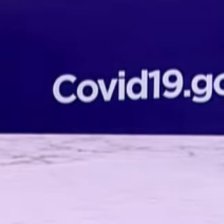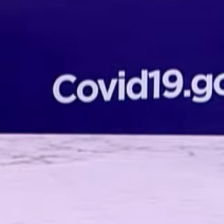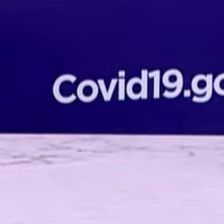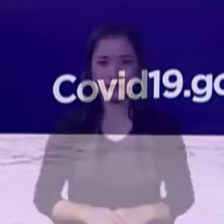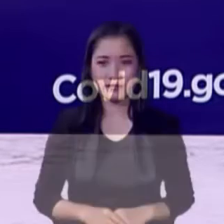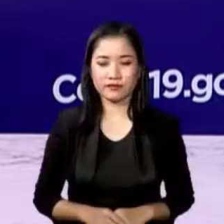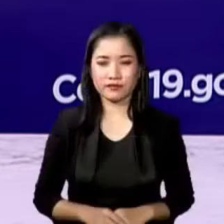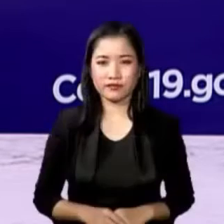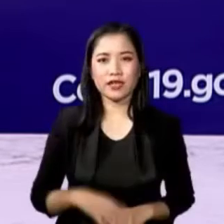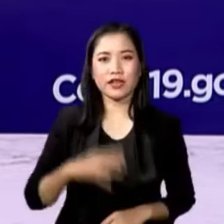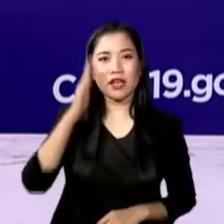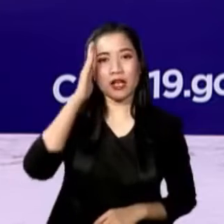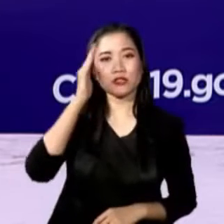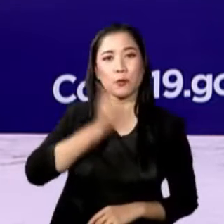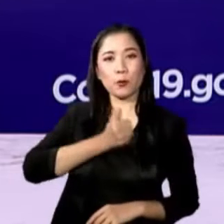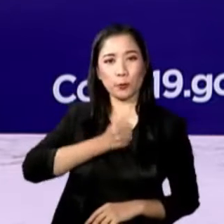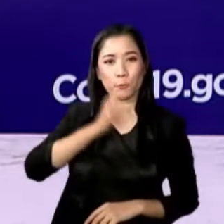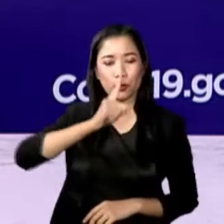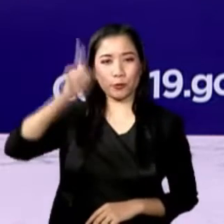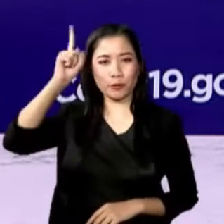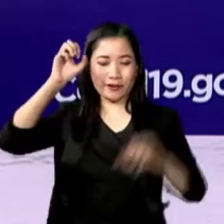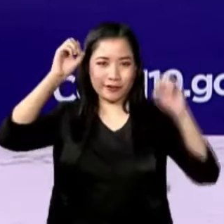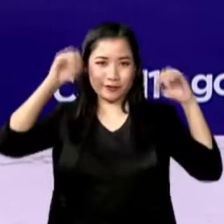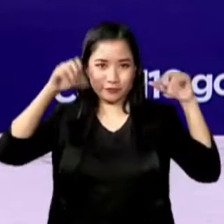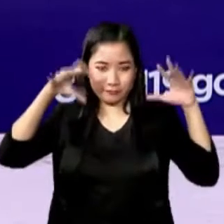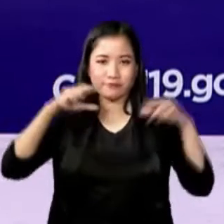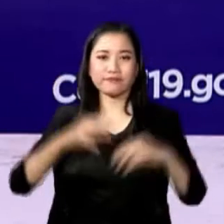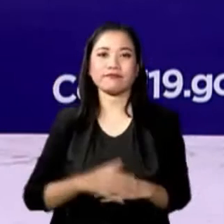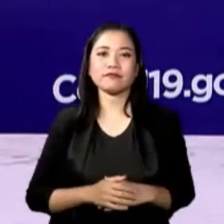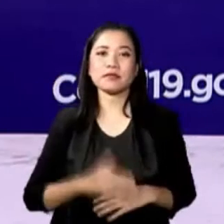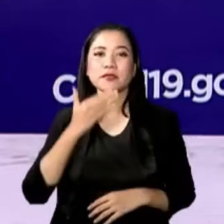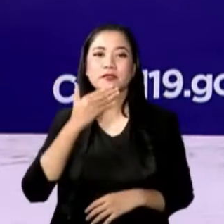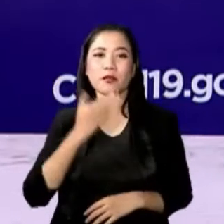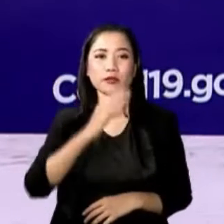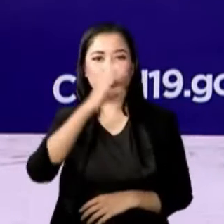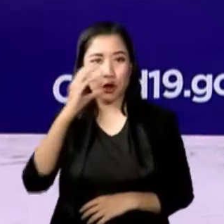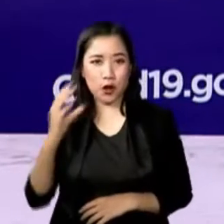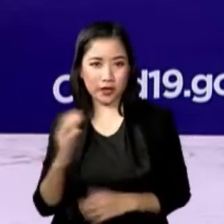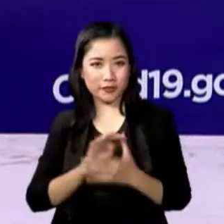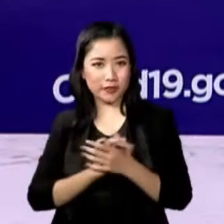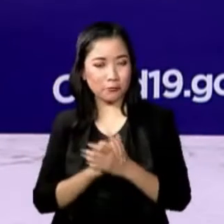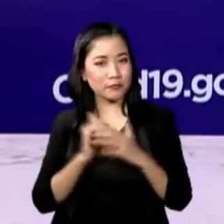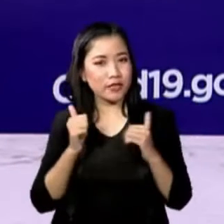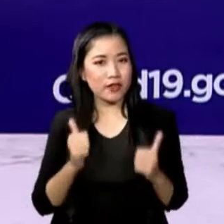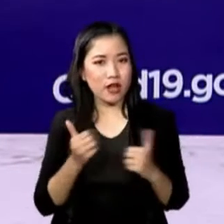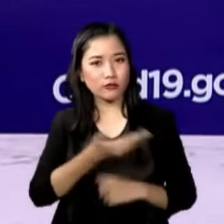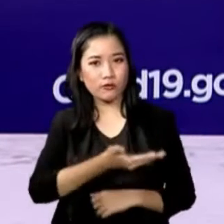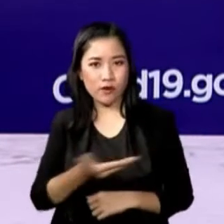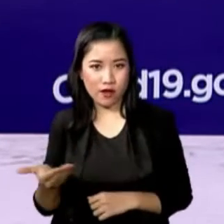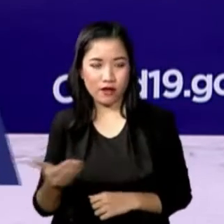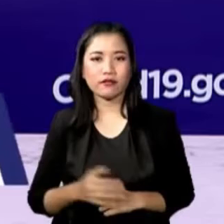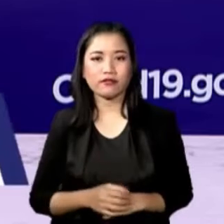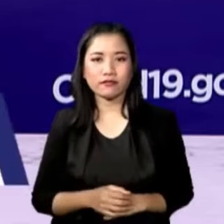Assalamualaikum warahmatullahi wabarakatuh. Selamat sore, salam sejahtera untuk kita semua.